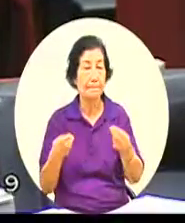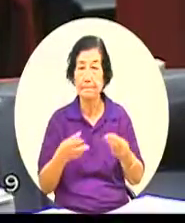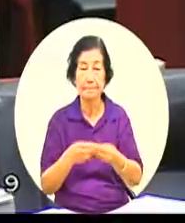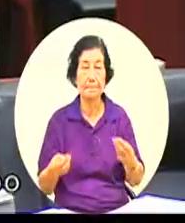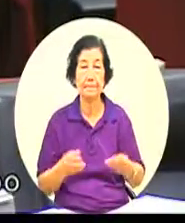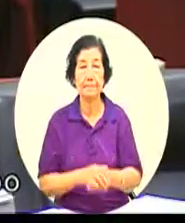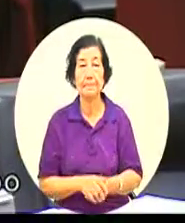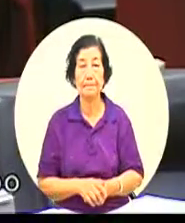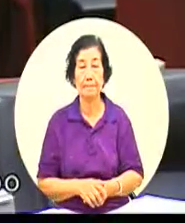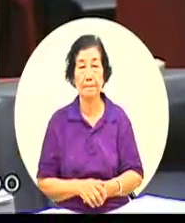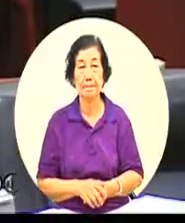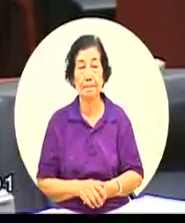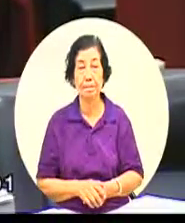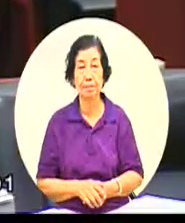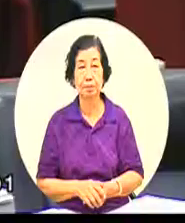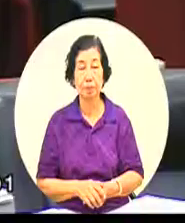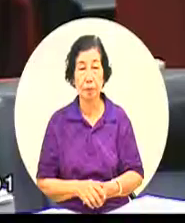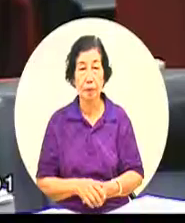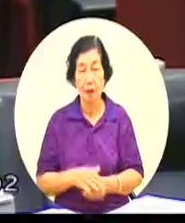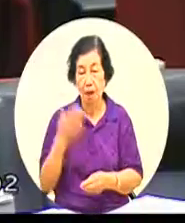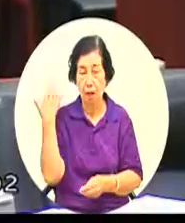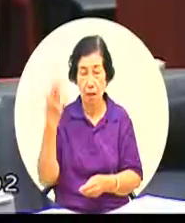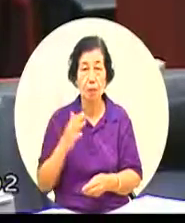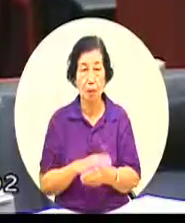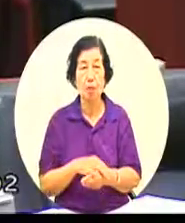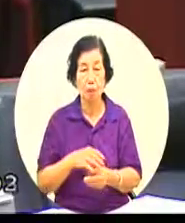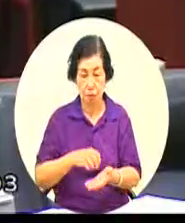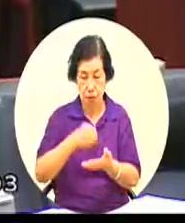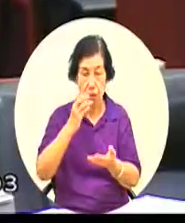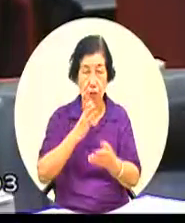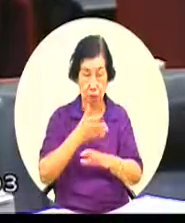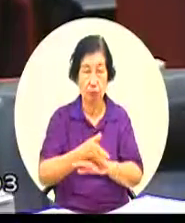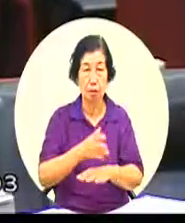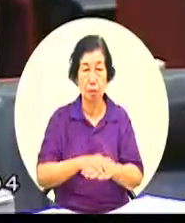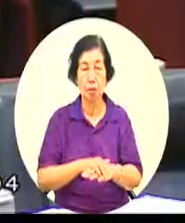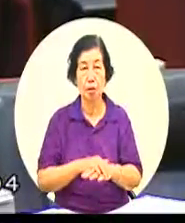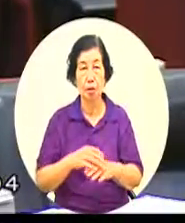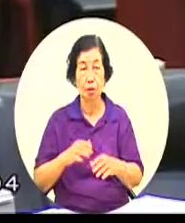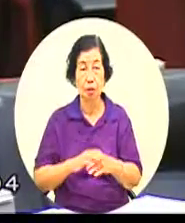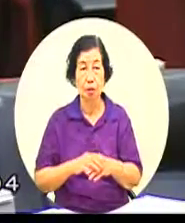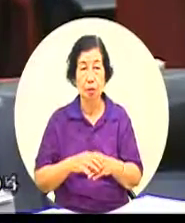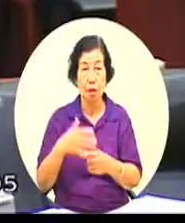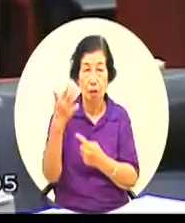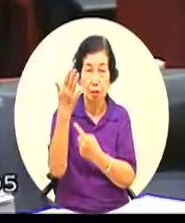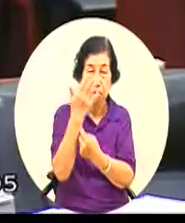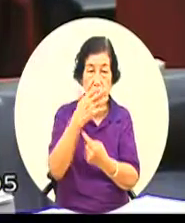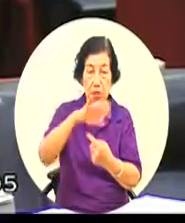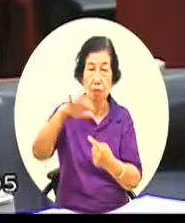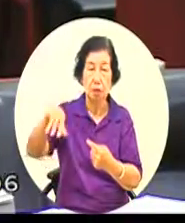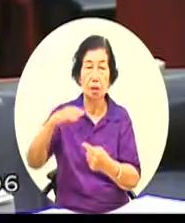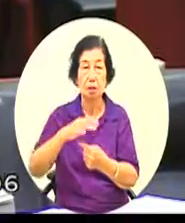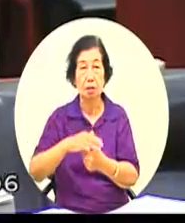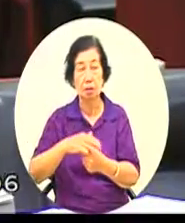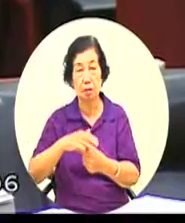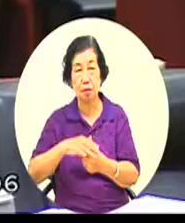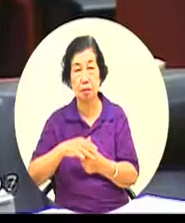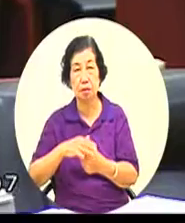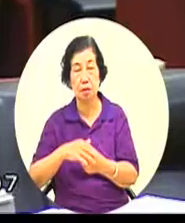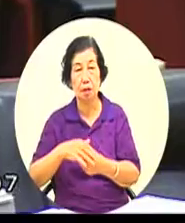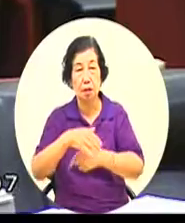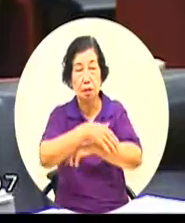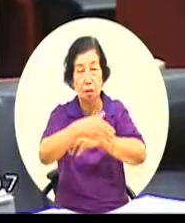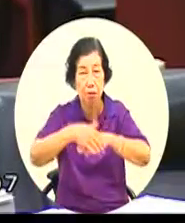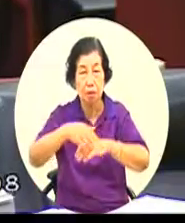个区长，顶边我冇跟你拜托过，旗山地区连一个夜间的篮球场都没有。哦，处长你知